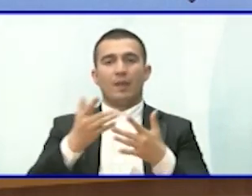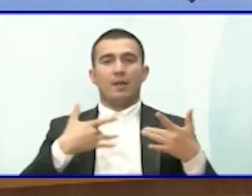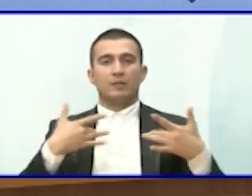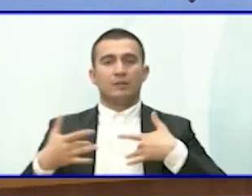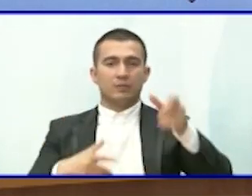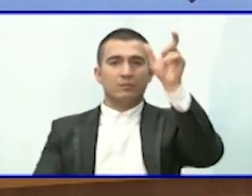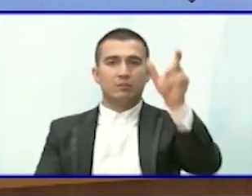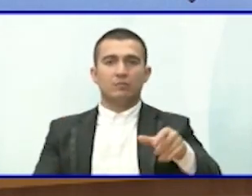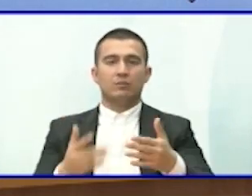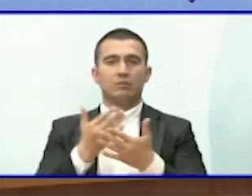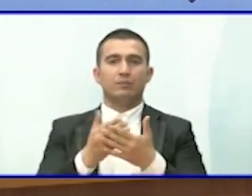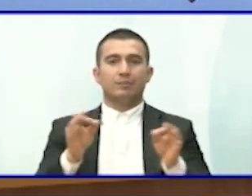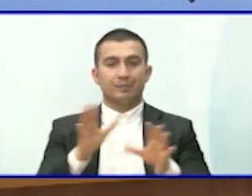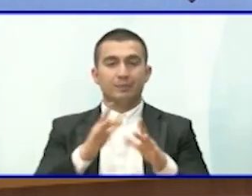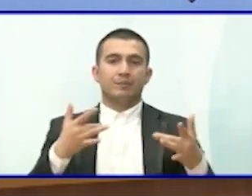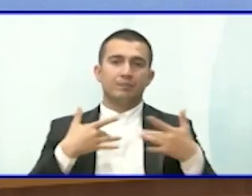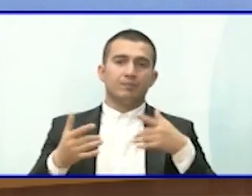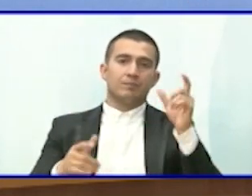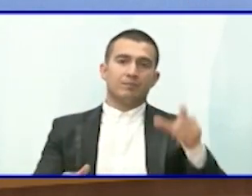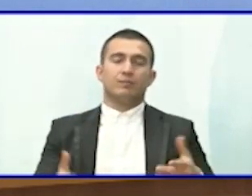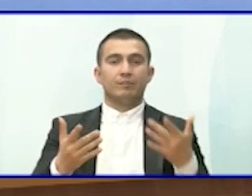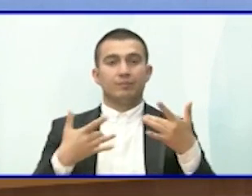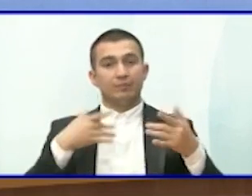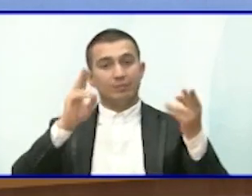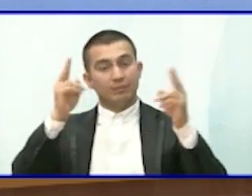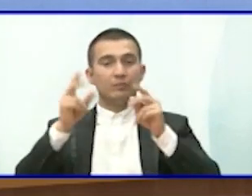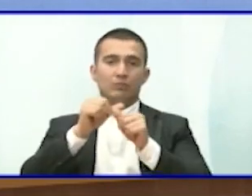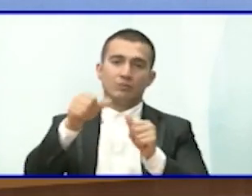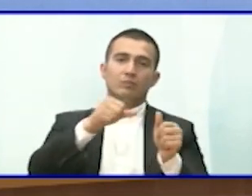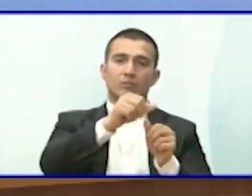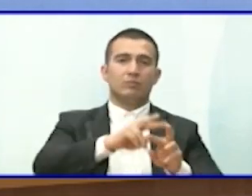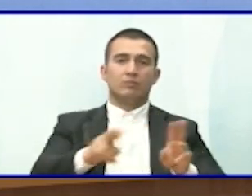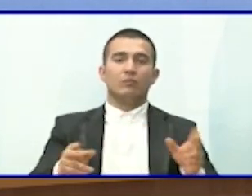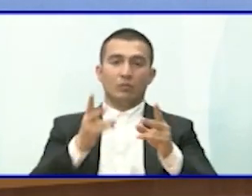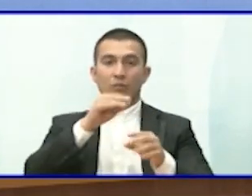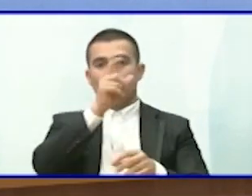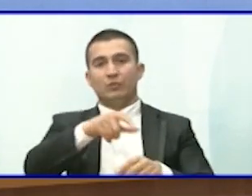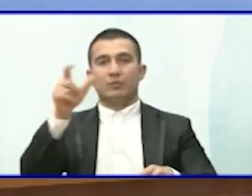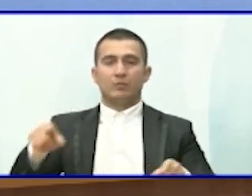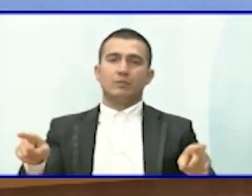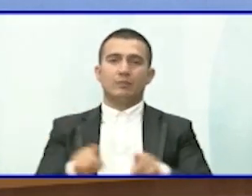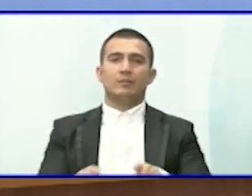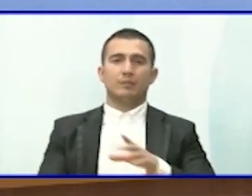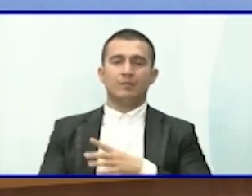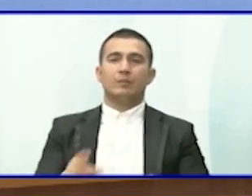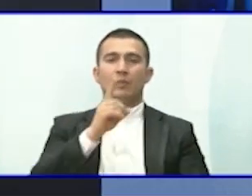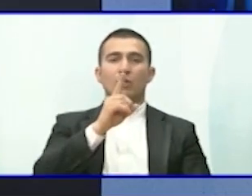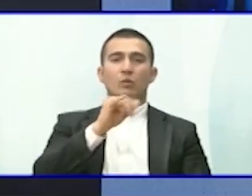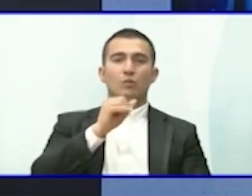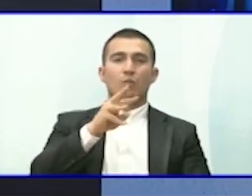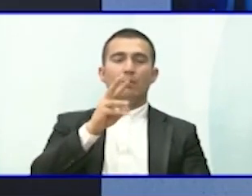ах окончания следующее о ком рассказывайте ли журнал зум раша